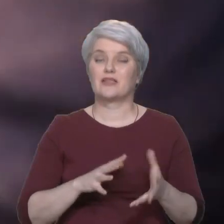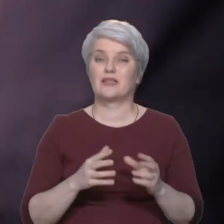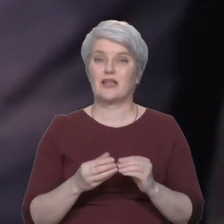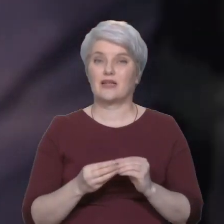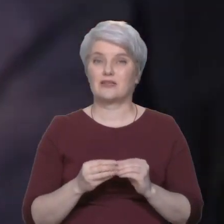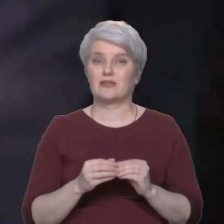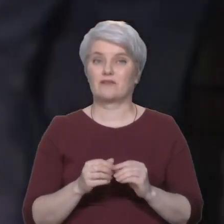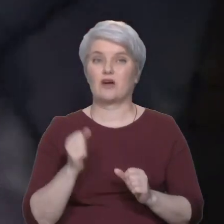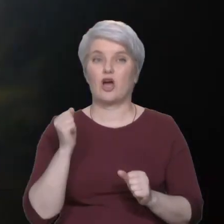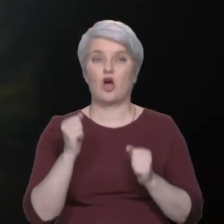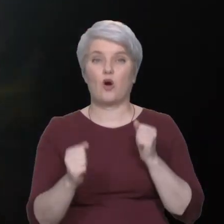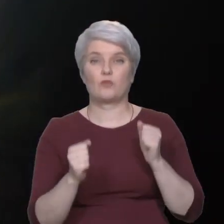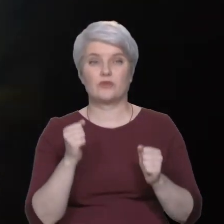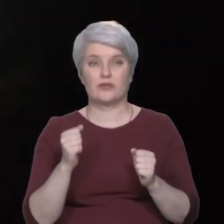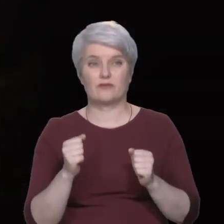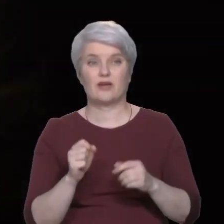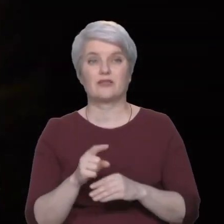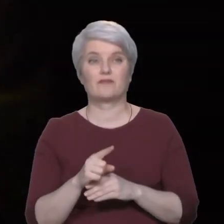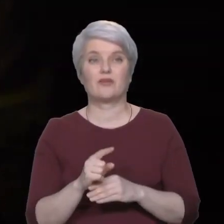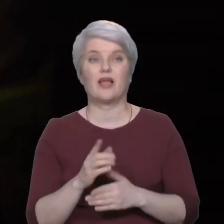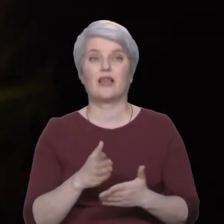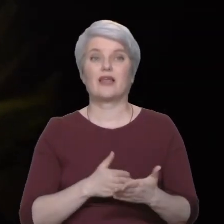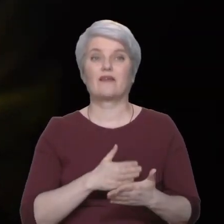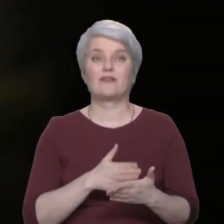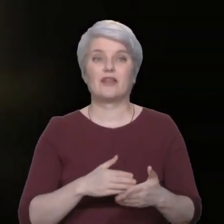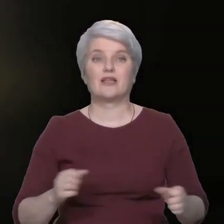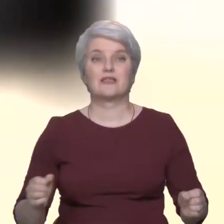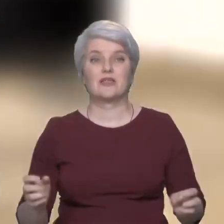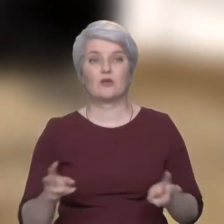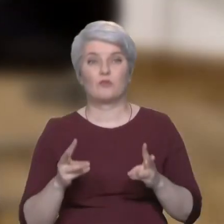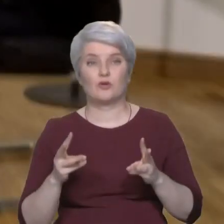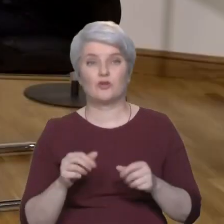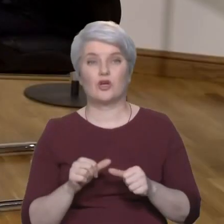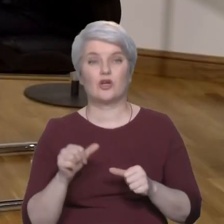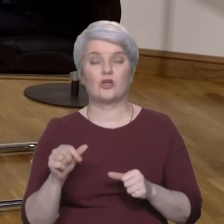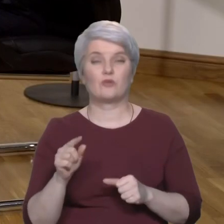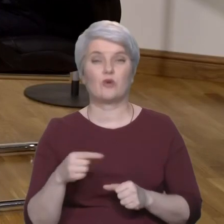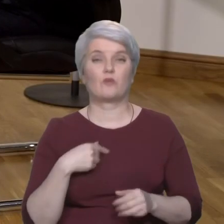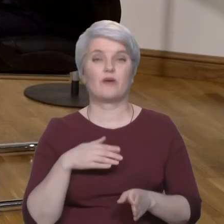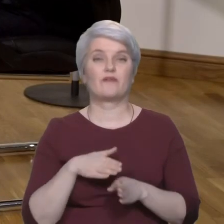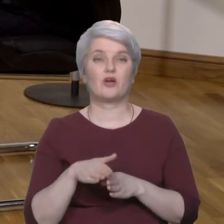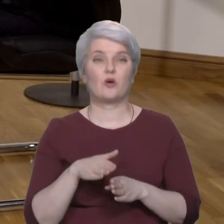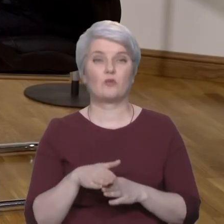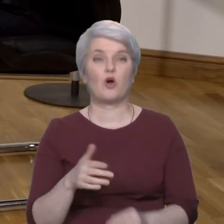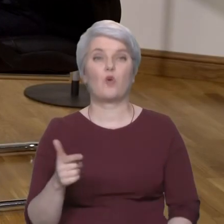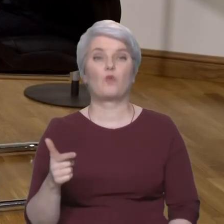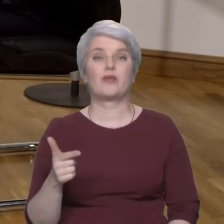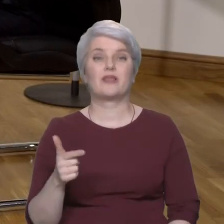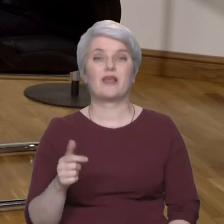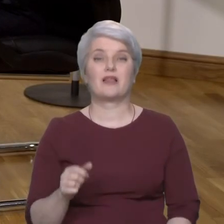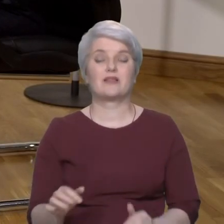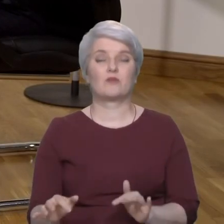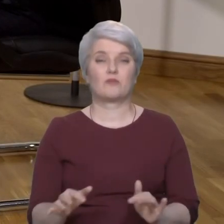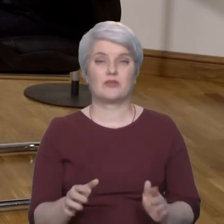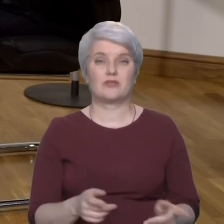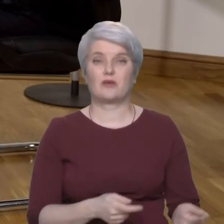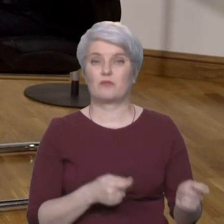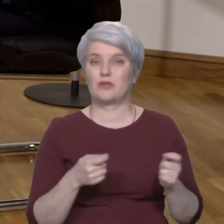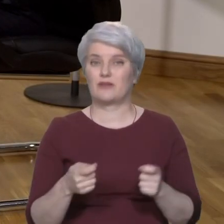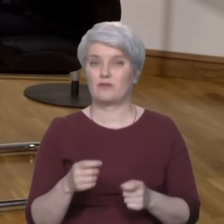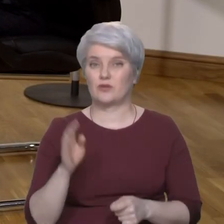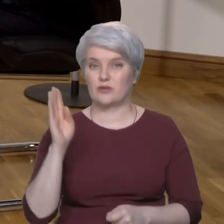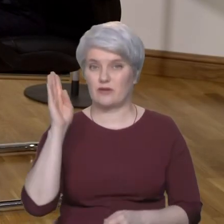обстрілів, завдання по ліквідації пожеж. Крім того, ми виконуємо гуманітарні місії. Підвоз води.